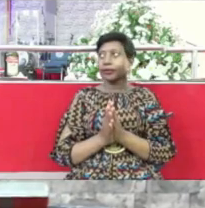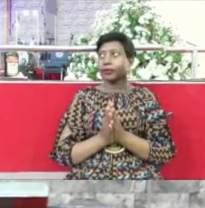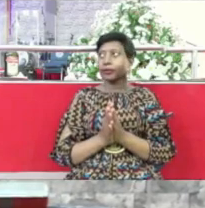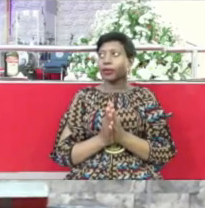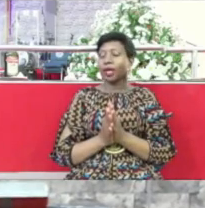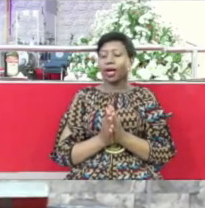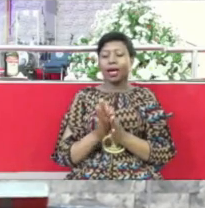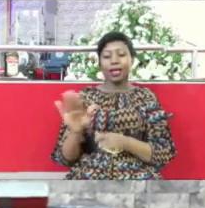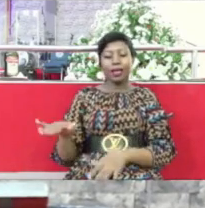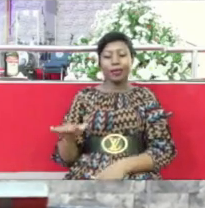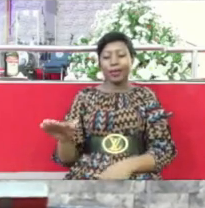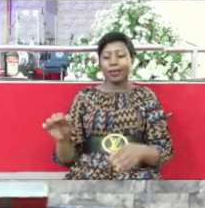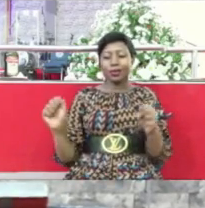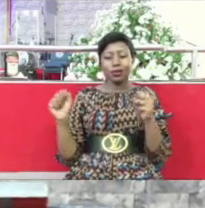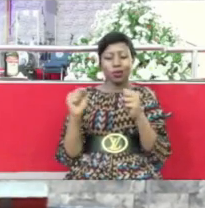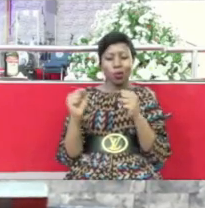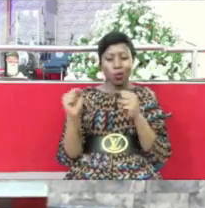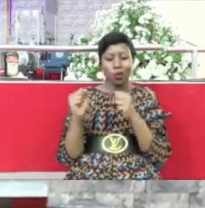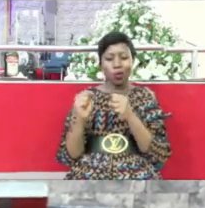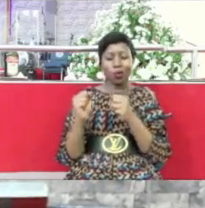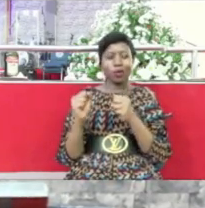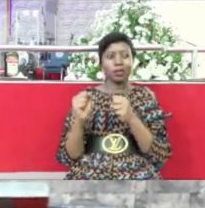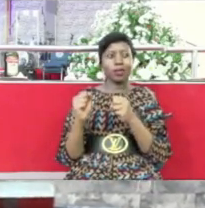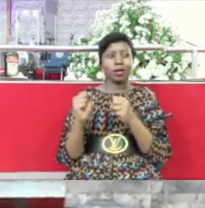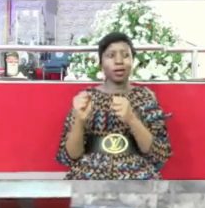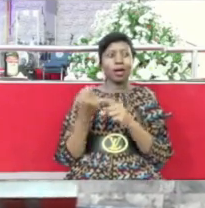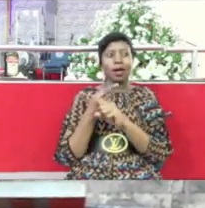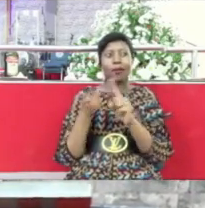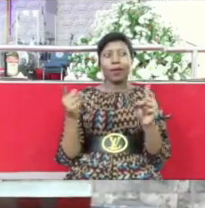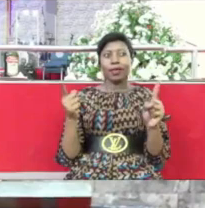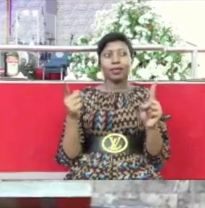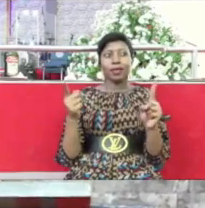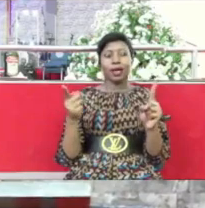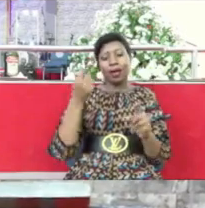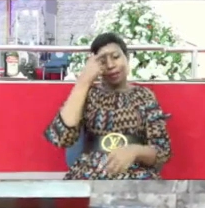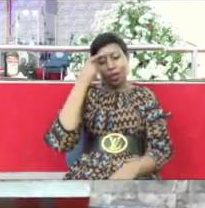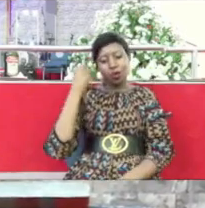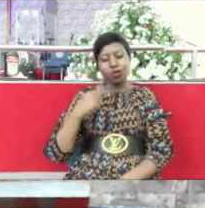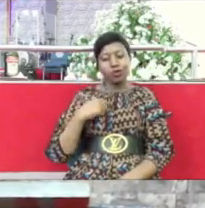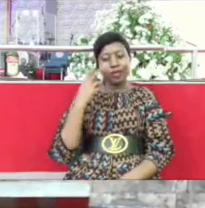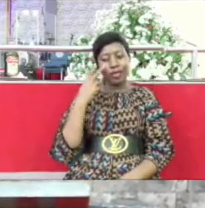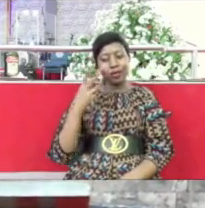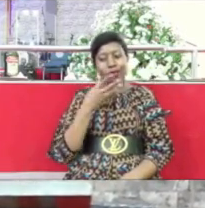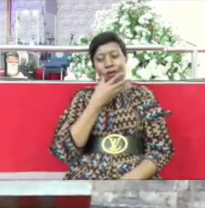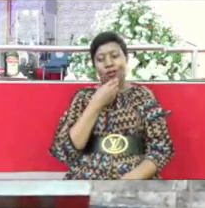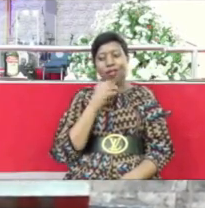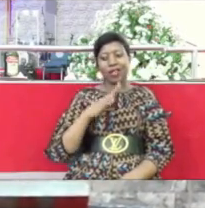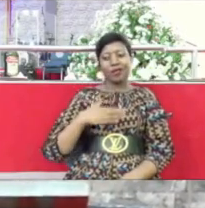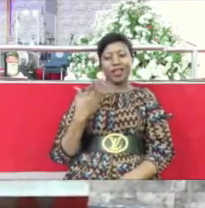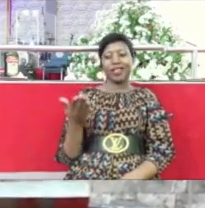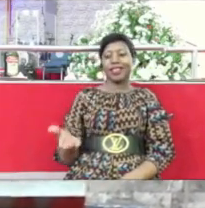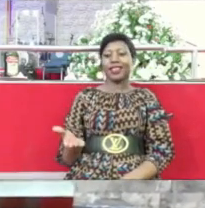cold. Na kulikuwa na baridi sana. But as long as Mr. Francis Mungai was there. Lakini kwa sababu mzee Francis Mungai alikuwa. The